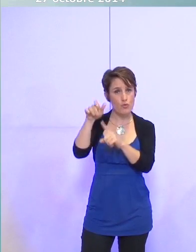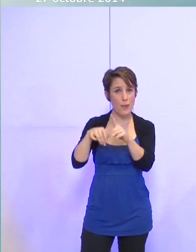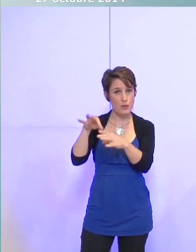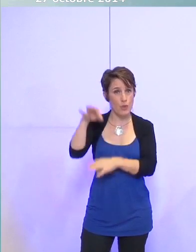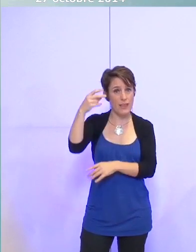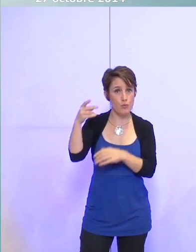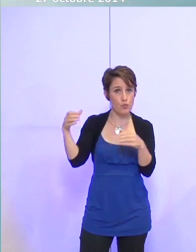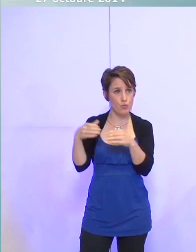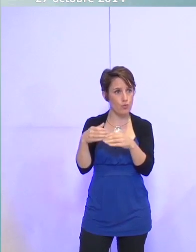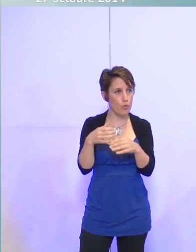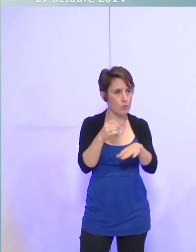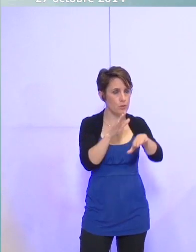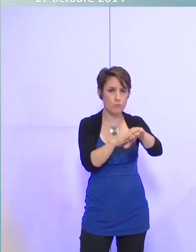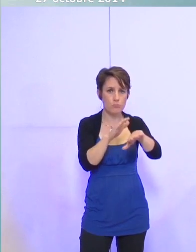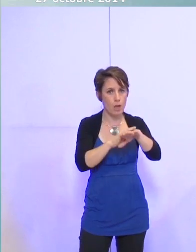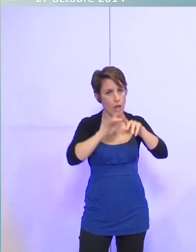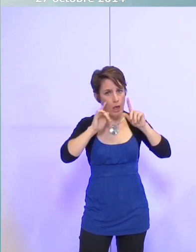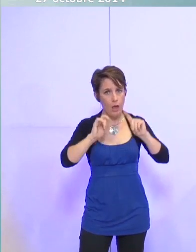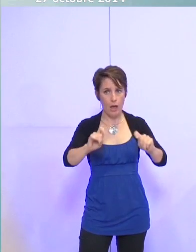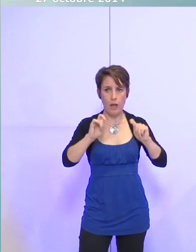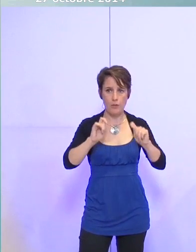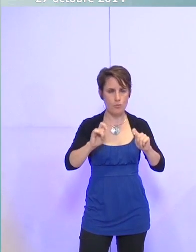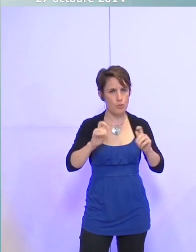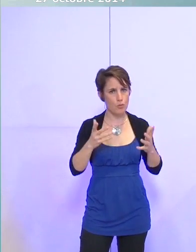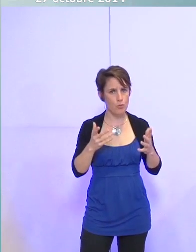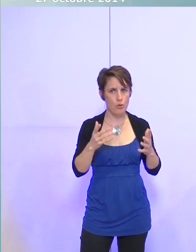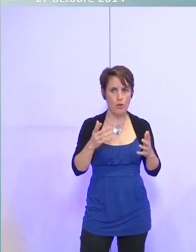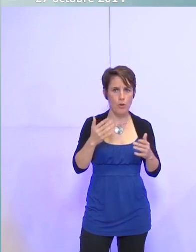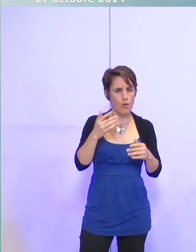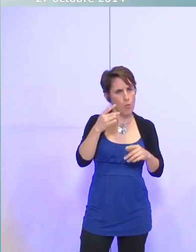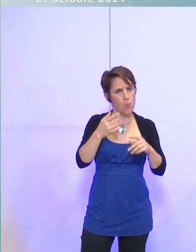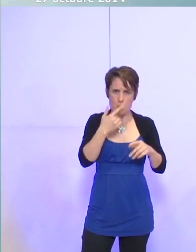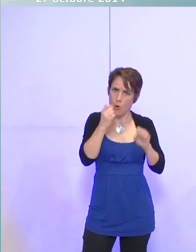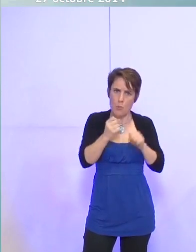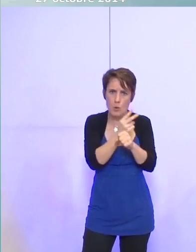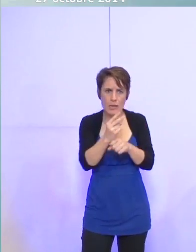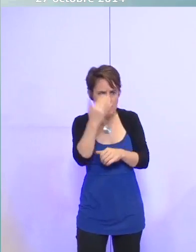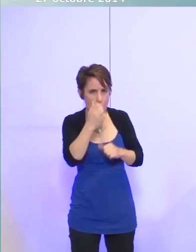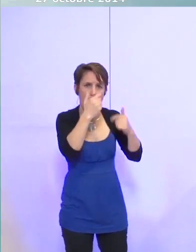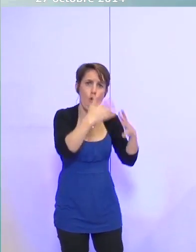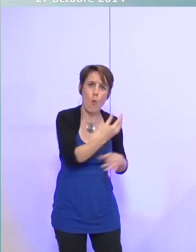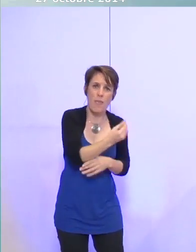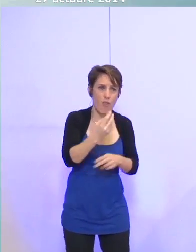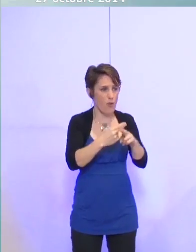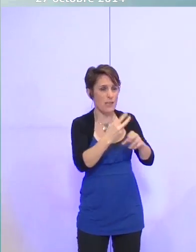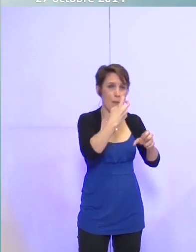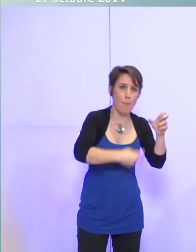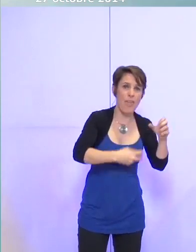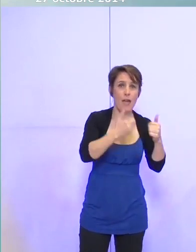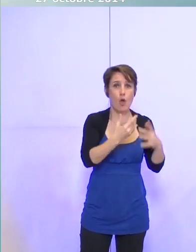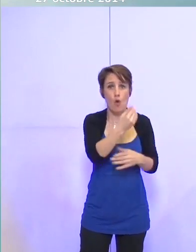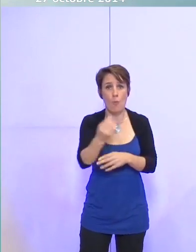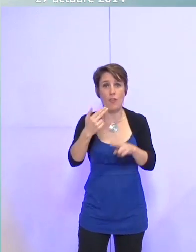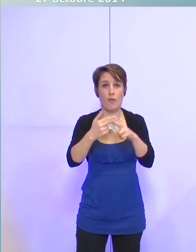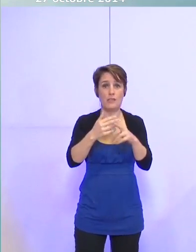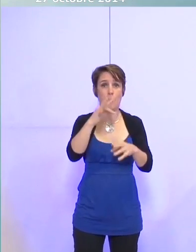dise qu'il peut y avoir un jour un certain danger à ce que l'on sache combien il y a de Pierre, de Nathalie, combien de Mireille, combien d'Alain, combien de